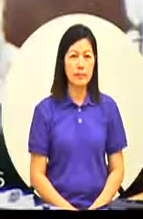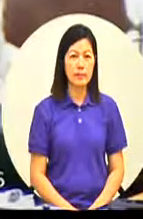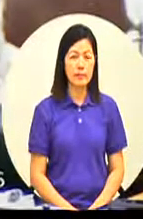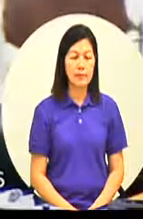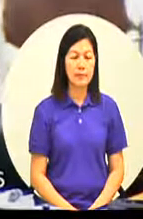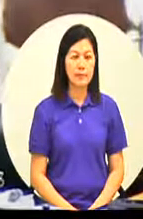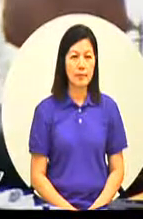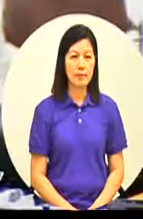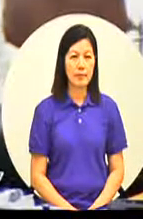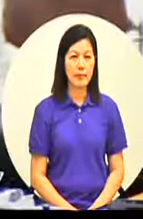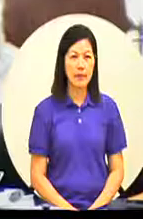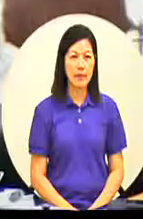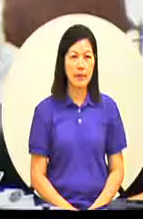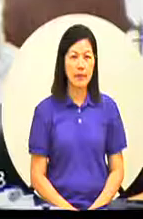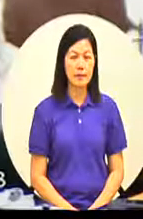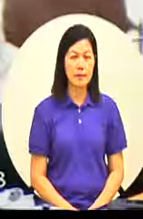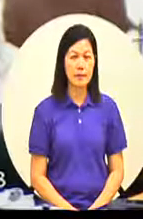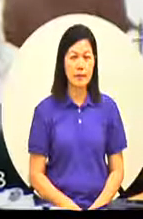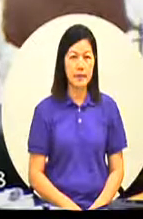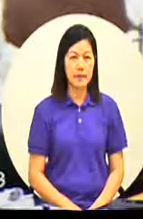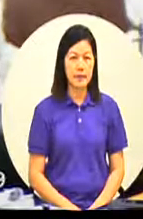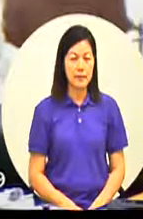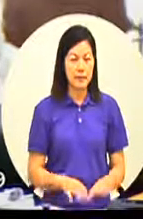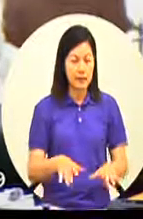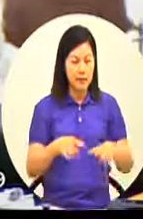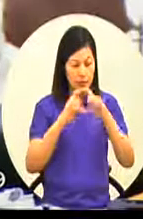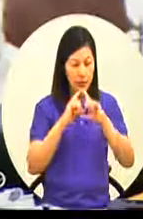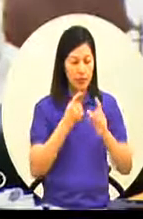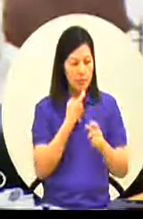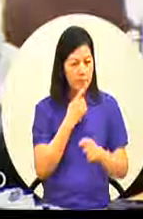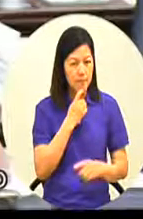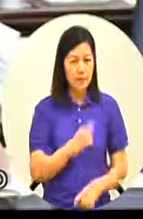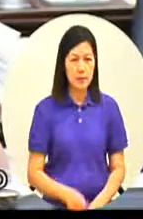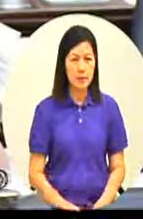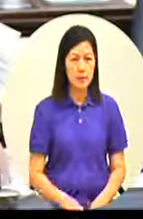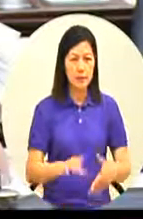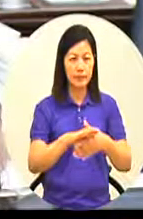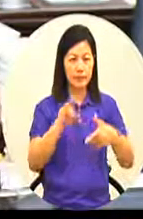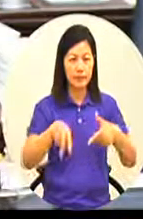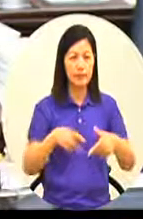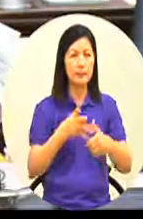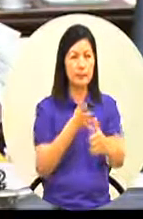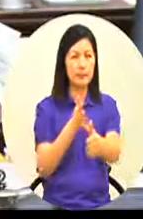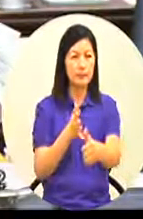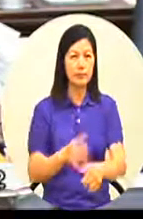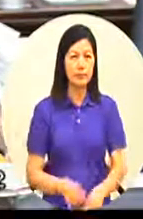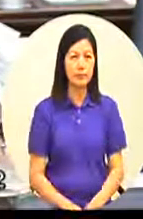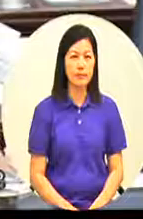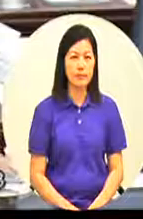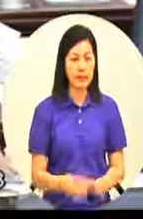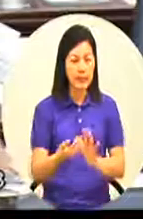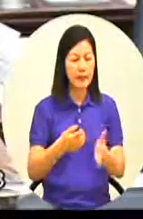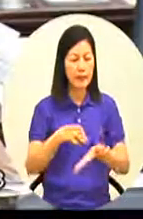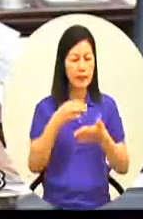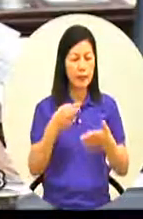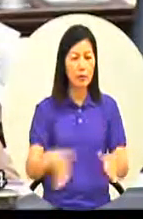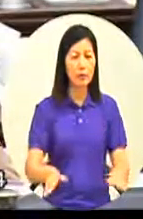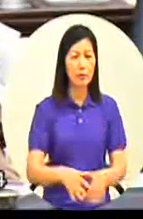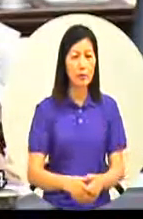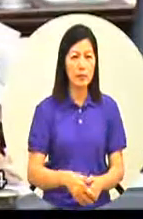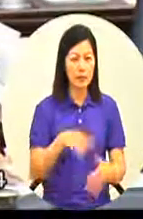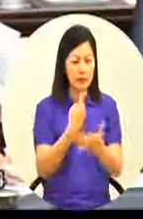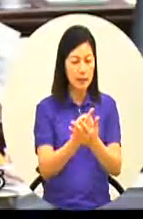很大的一个疑问啊，所以接下来要请教一下我们的刘主委。刚刚张局长说，他认为参与式预算